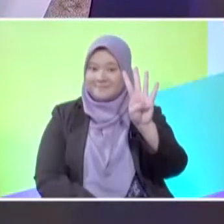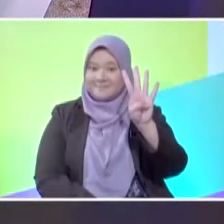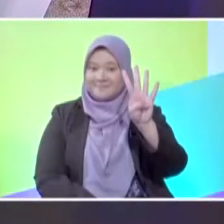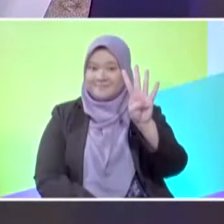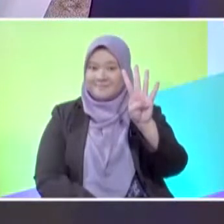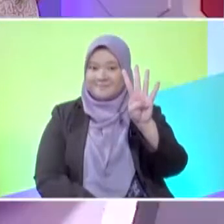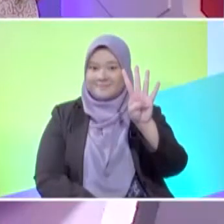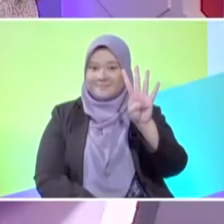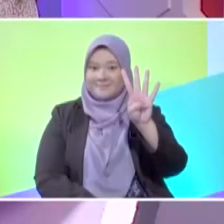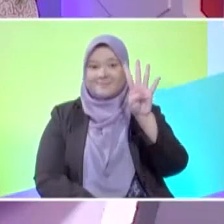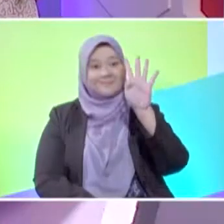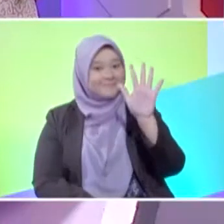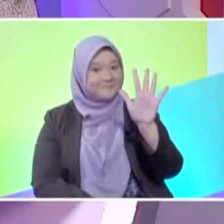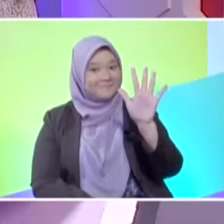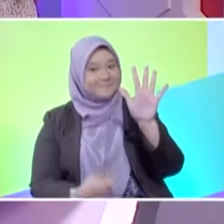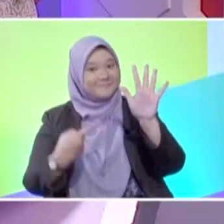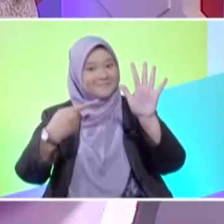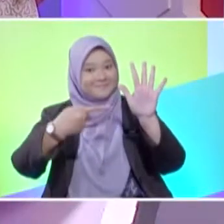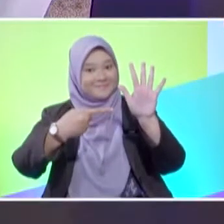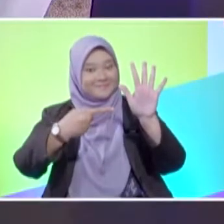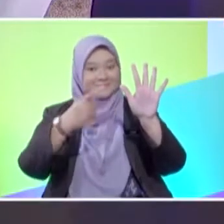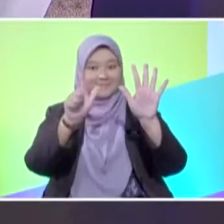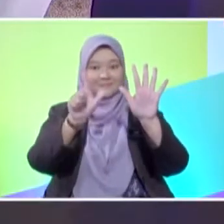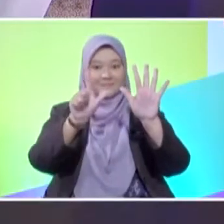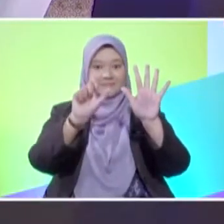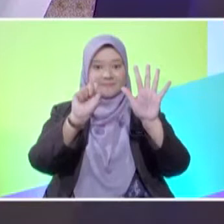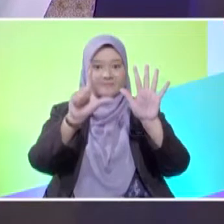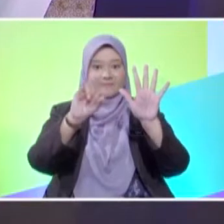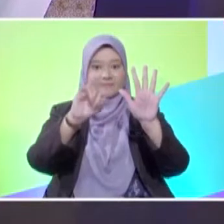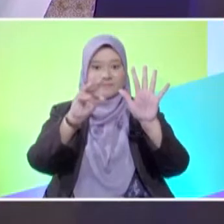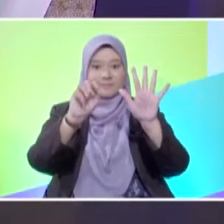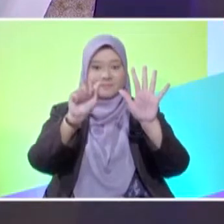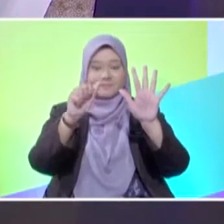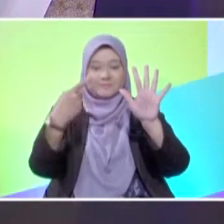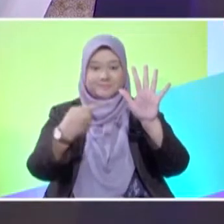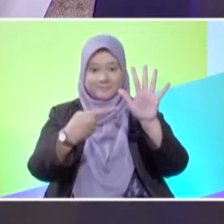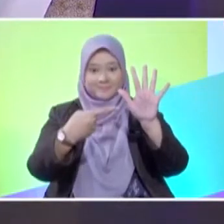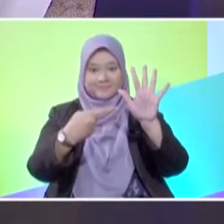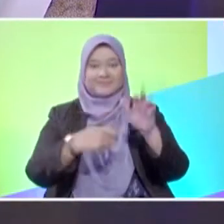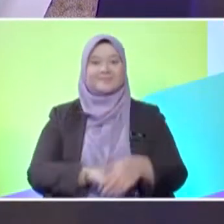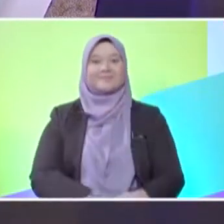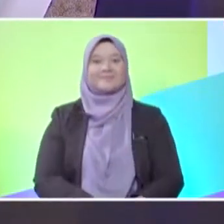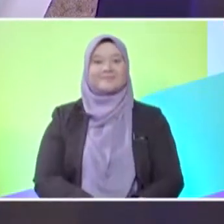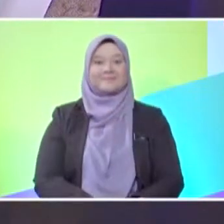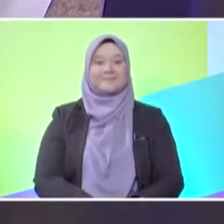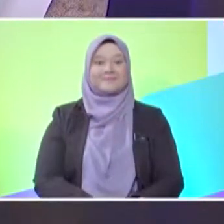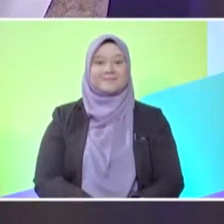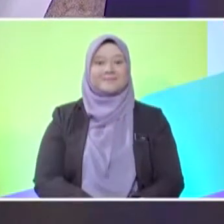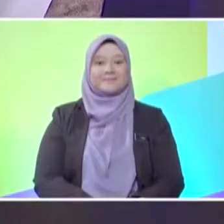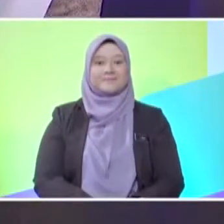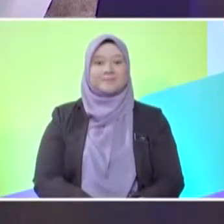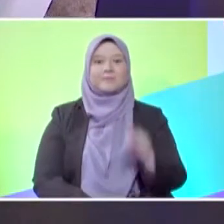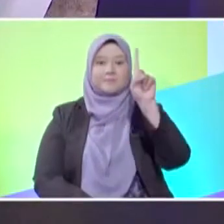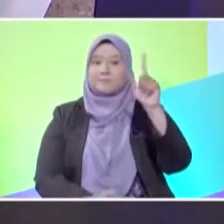44 55 Lila Cari lima jari 511 lagi